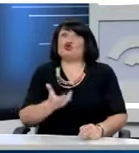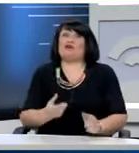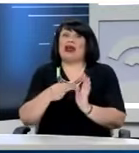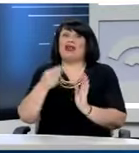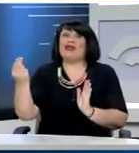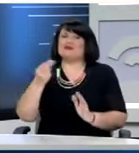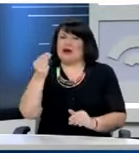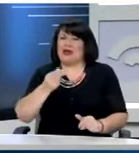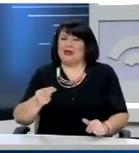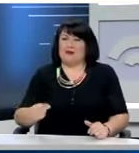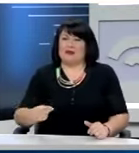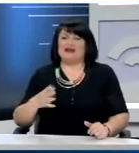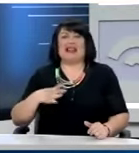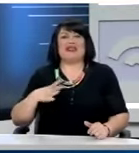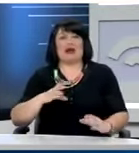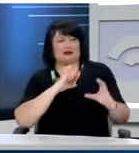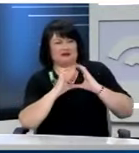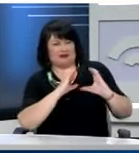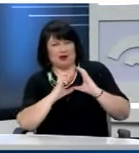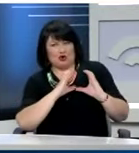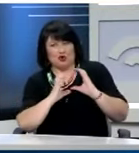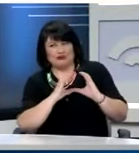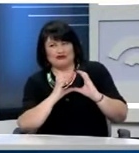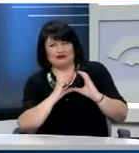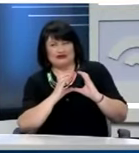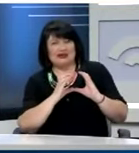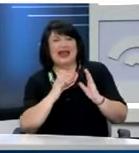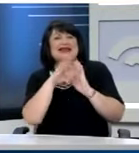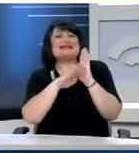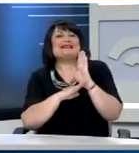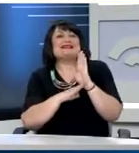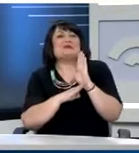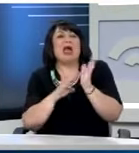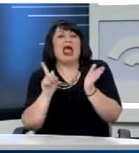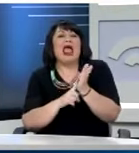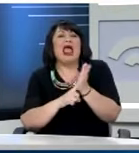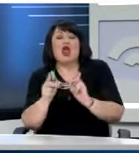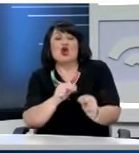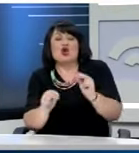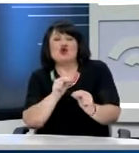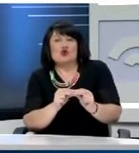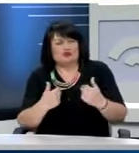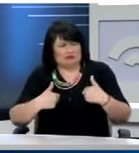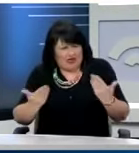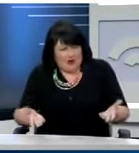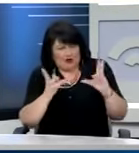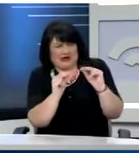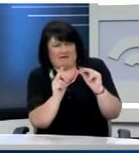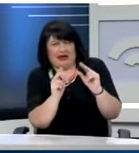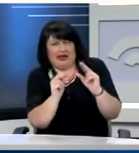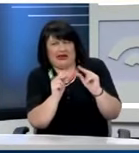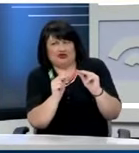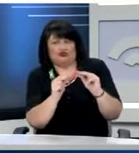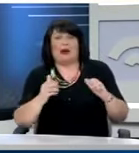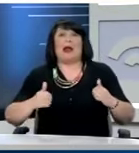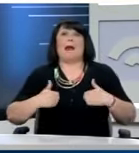ζητήματα, αν θέλετε συνεννόηση για το ποιο θα είναι το εκλογικό σύστημα, είμαστε εδώ να κουβεντιάσουμε. Αλλά